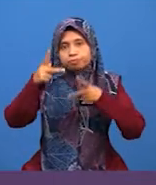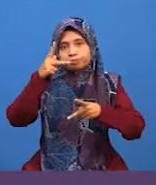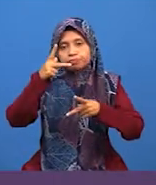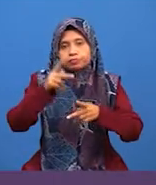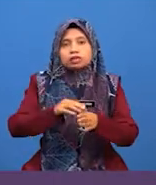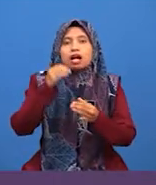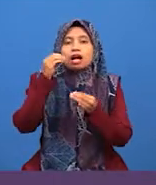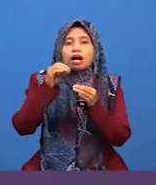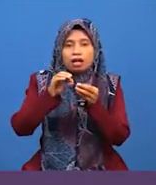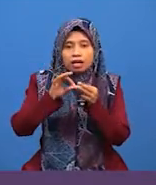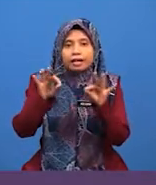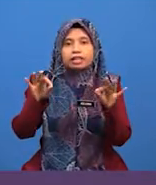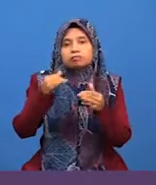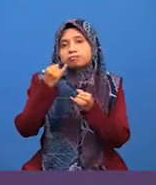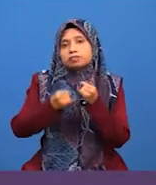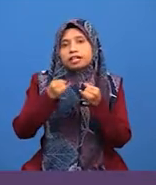Ayat yang terakhir.